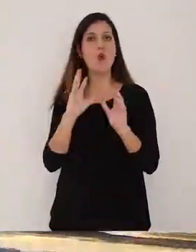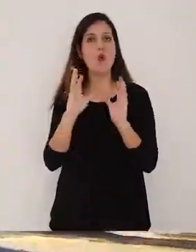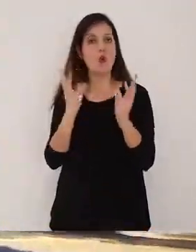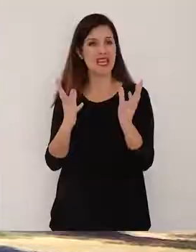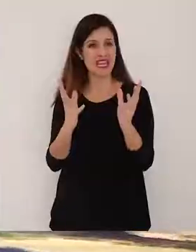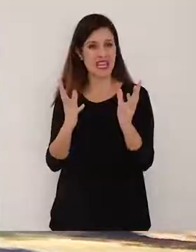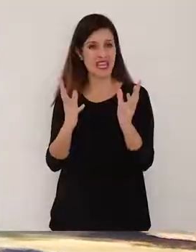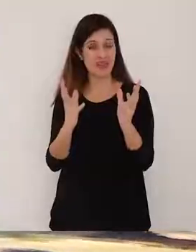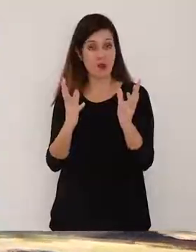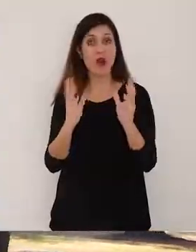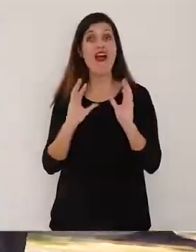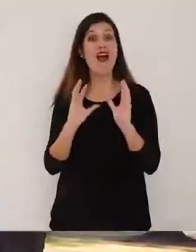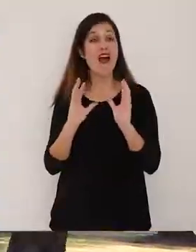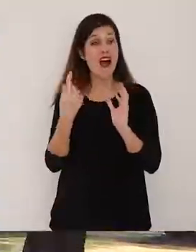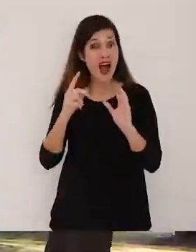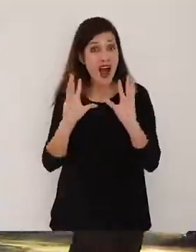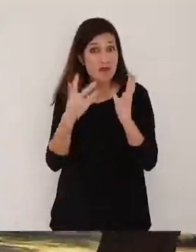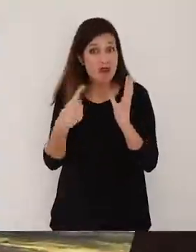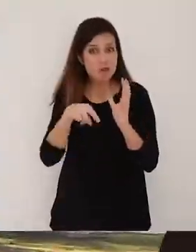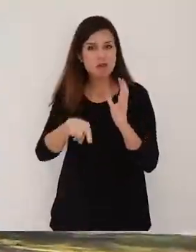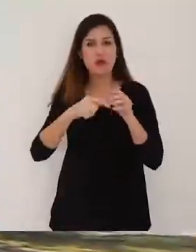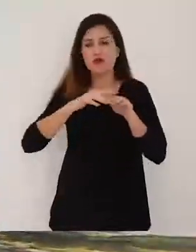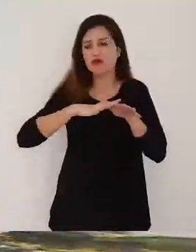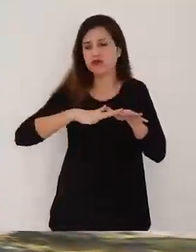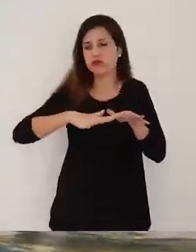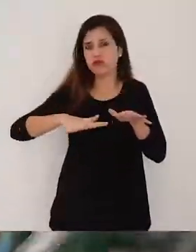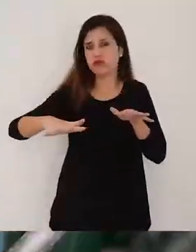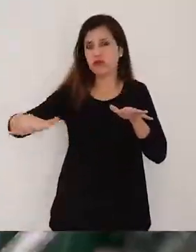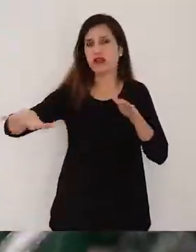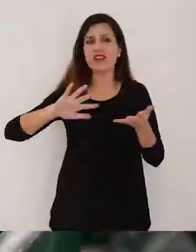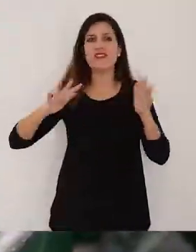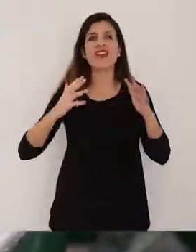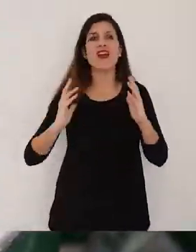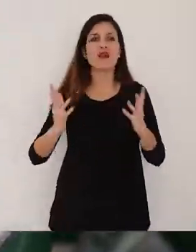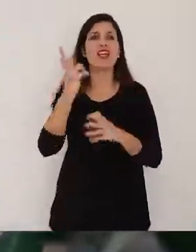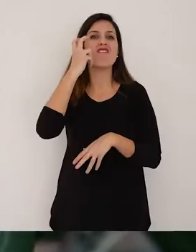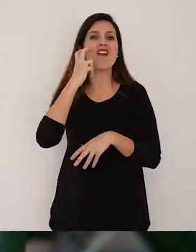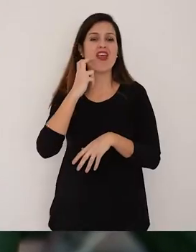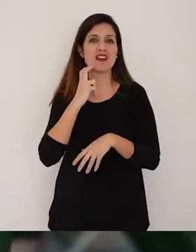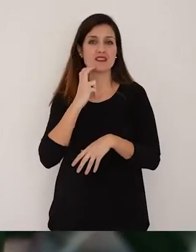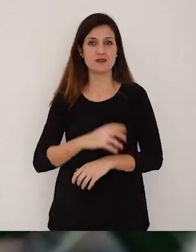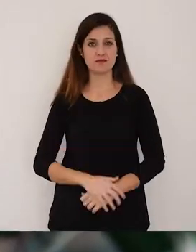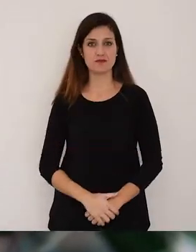dell'olivo, albero che nella campagna miggianese si estende in vaste distese verdeggianti.